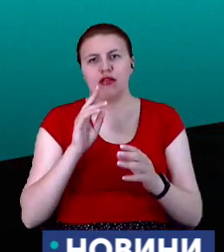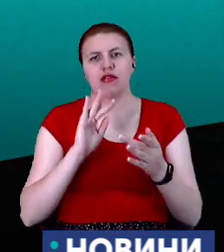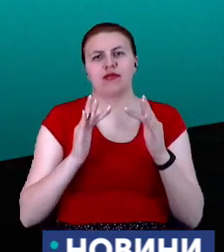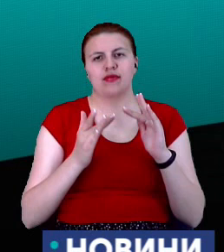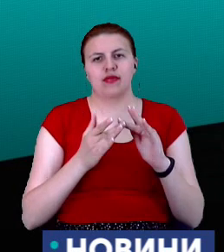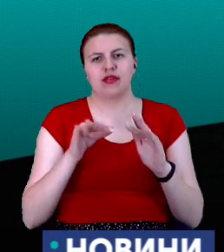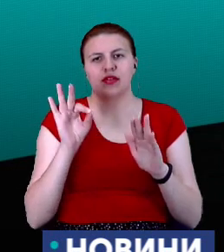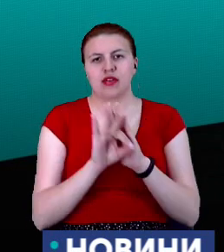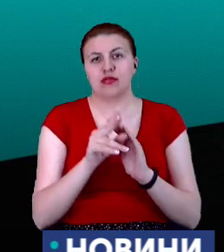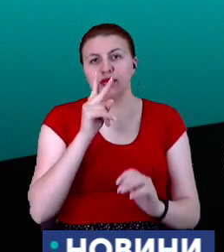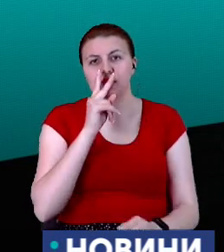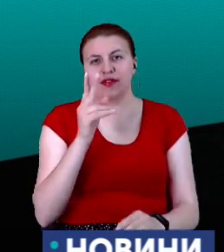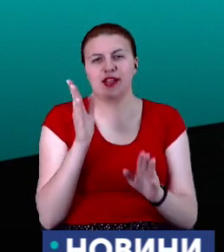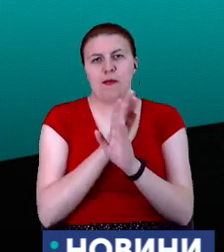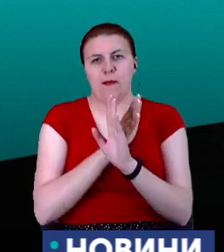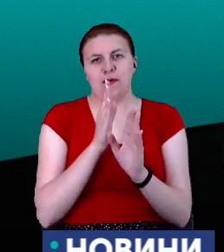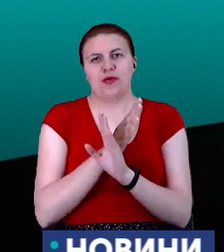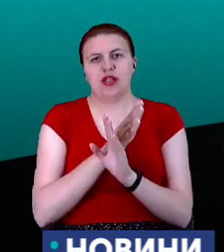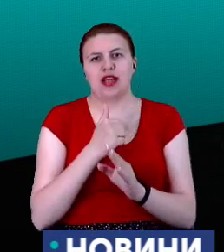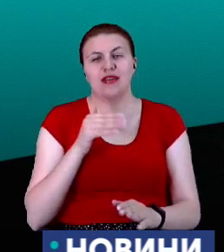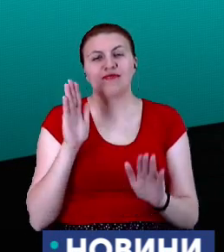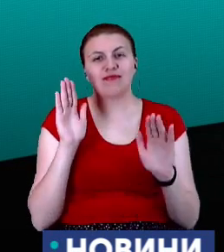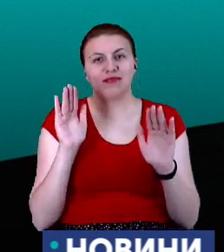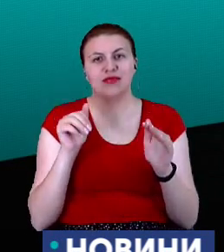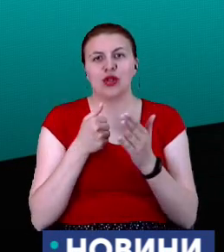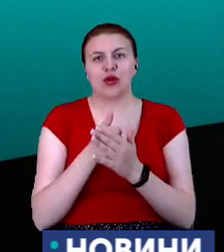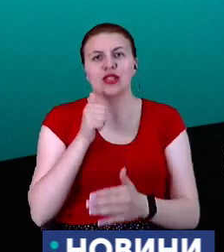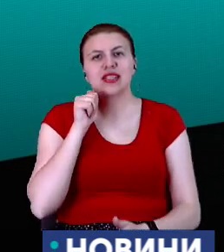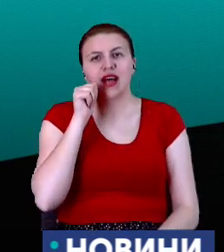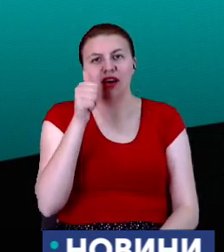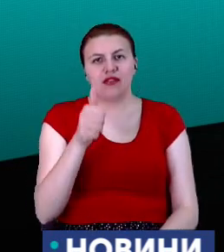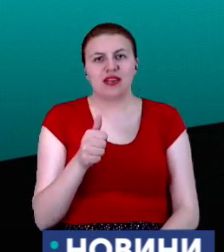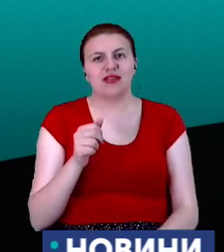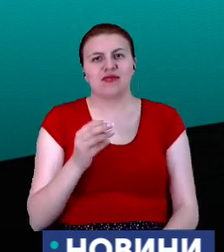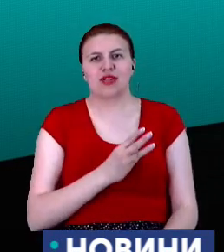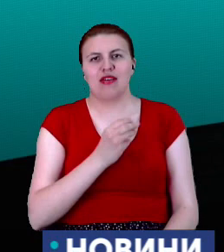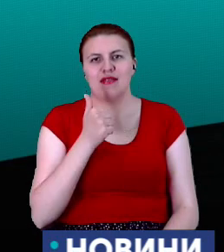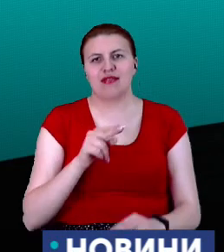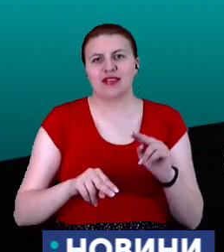після випуску дивіться прогноз погоди. А я з вами прощаюся до завтра. Бажаю вам гарного настрою.